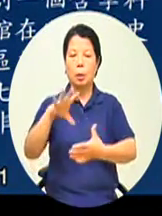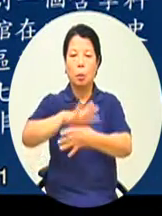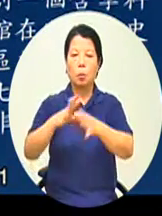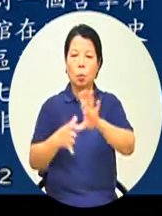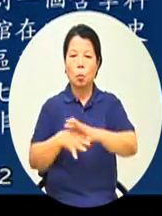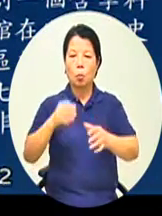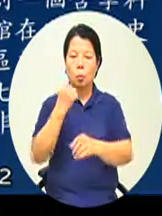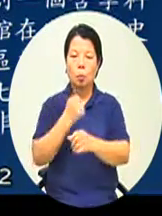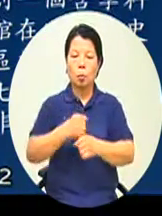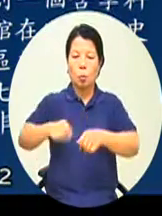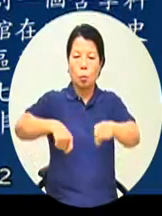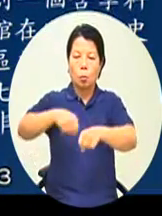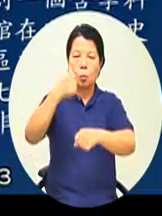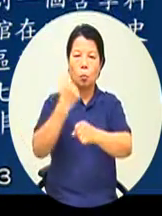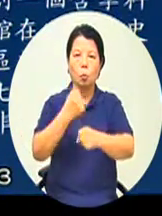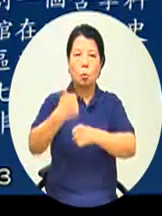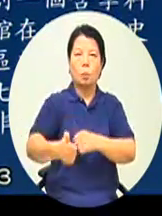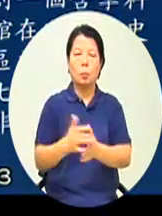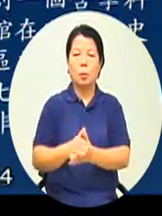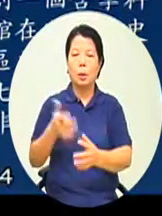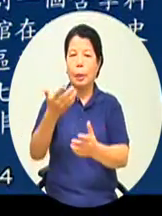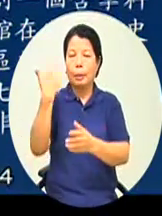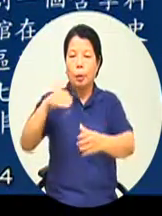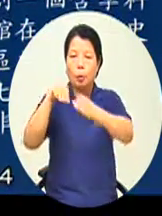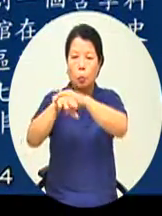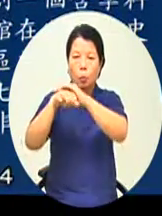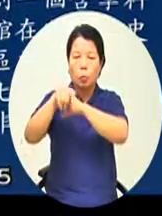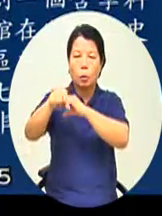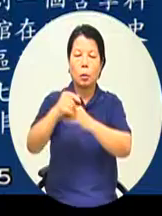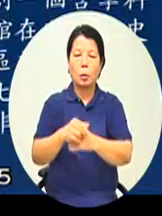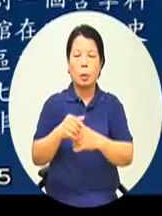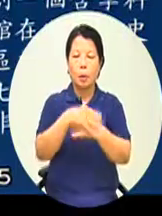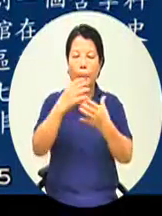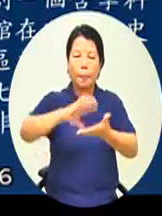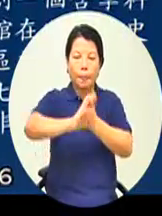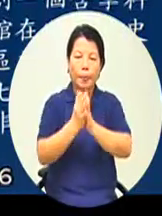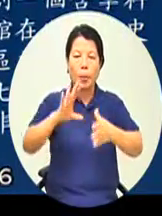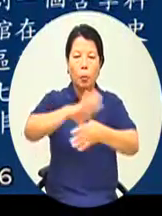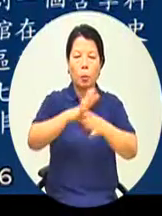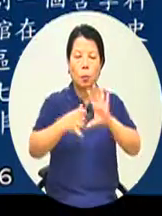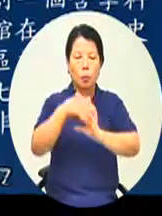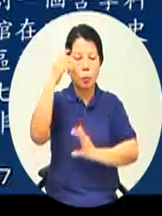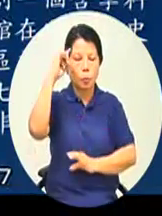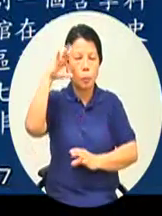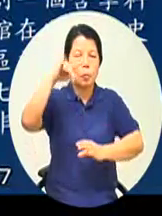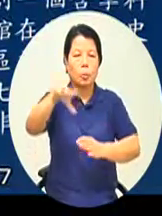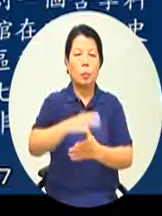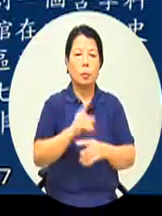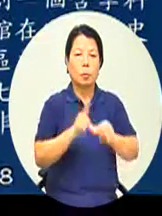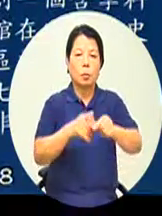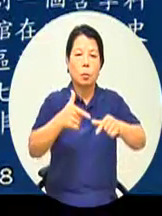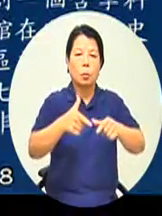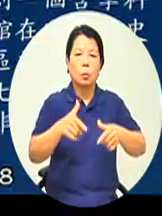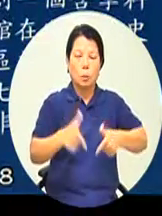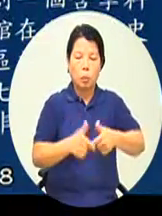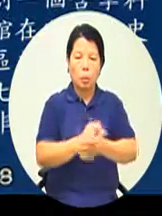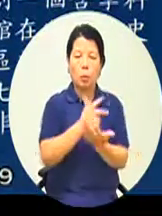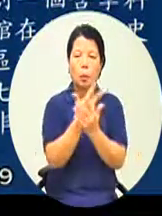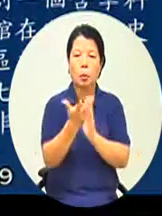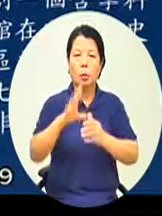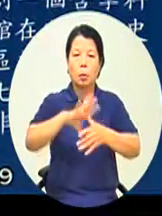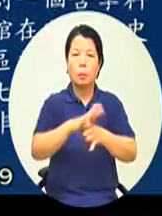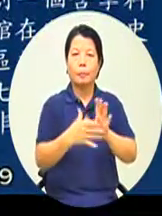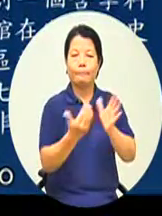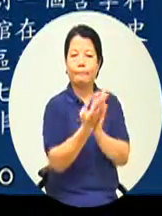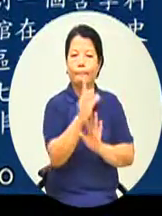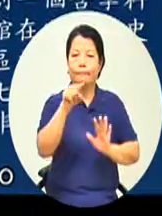空间，把旧的仓库变成了很好的一个文创的一个中心，那很多的一个艺文的一个展览。那